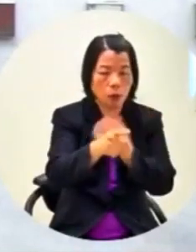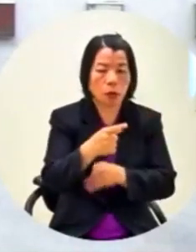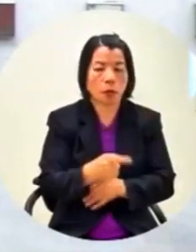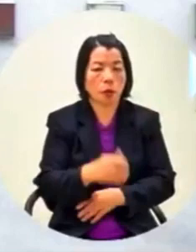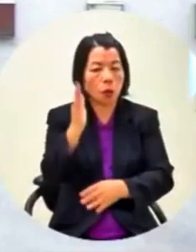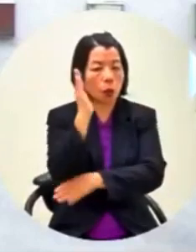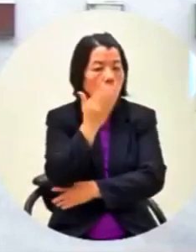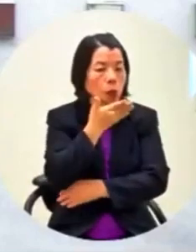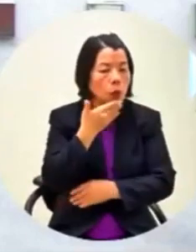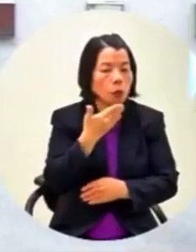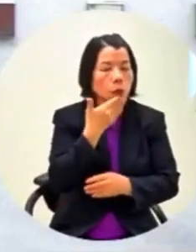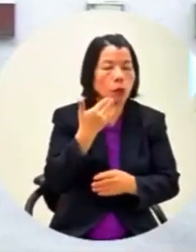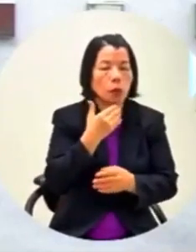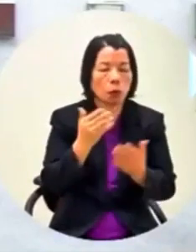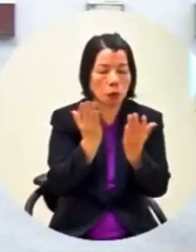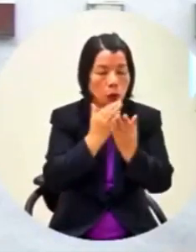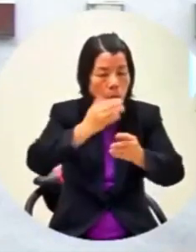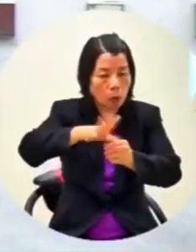补助4000元，